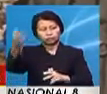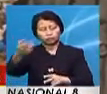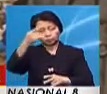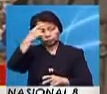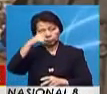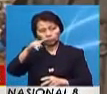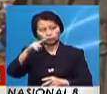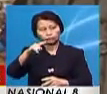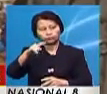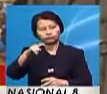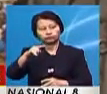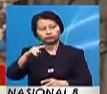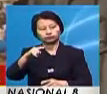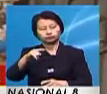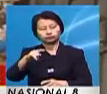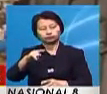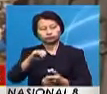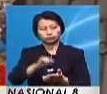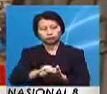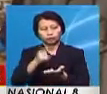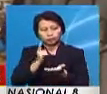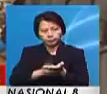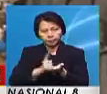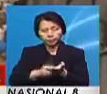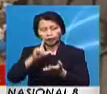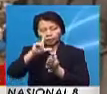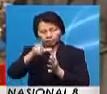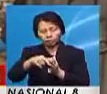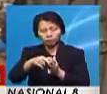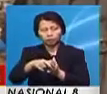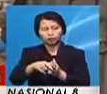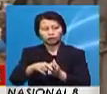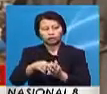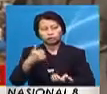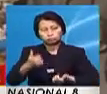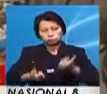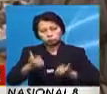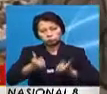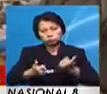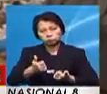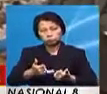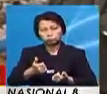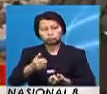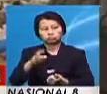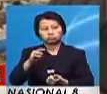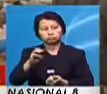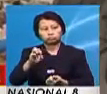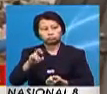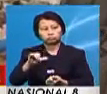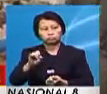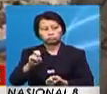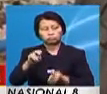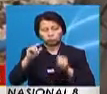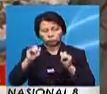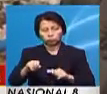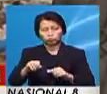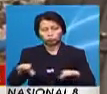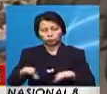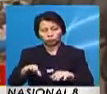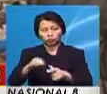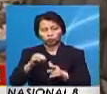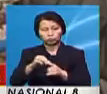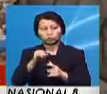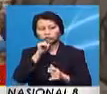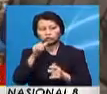di mana hasil perbincangan tersebut akan ditentukan sama ada musim tersebut boleh dijalankan atau